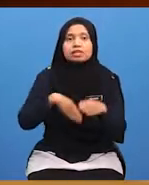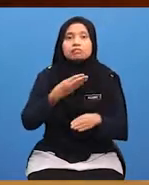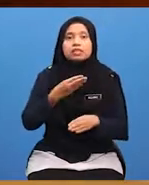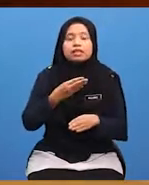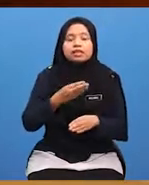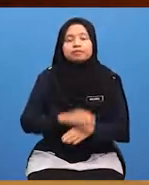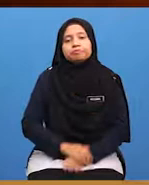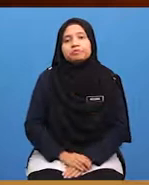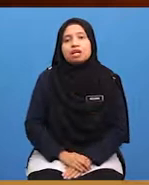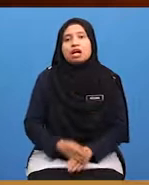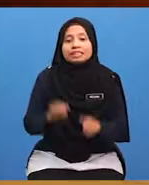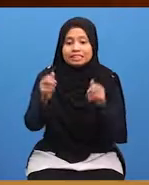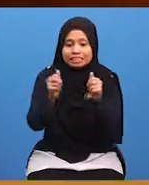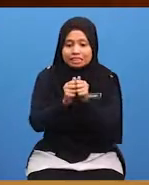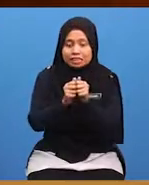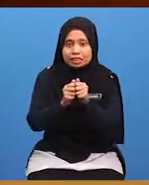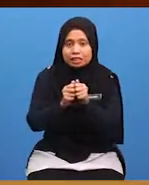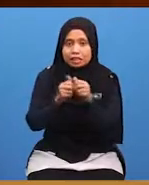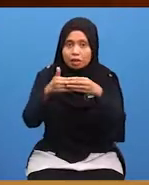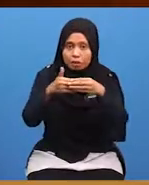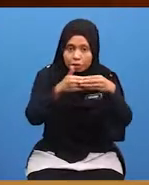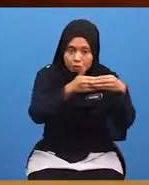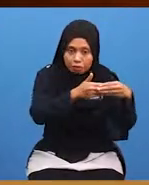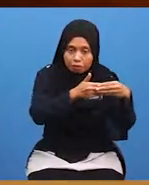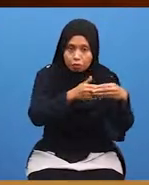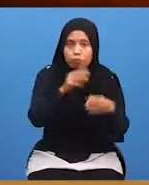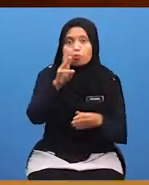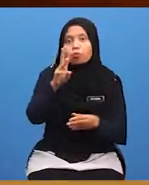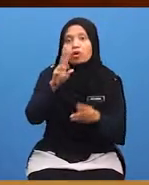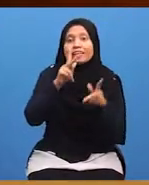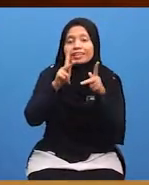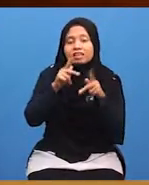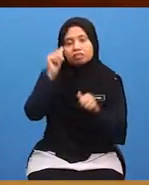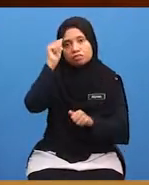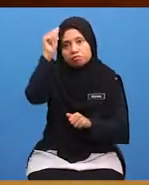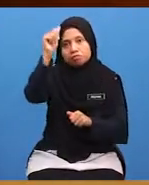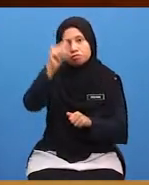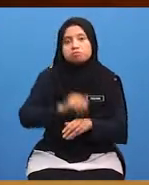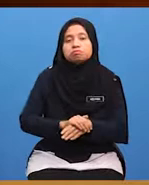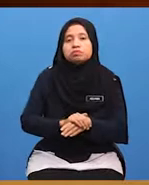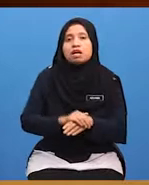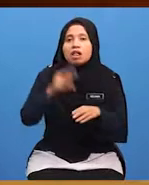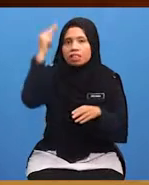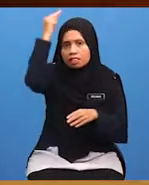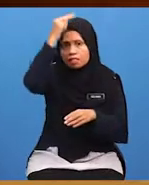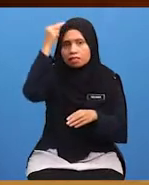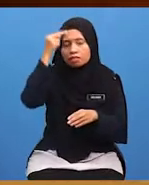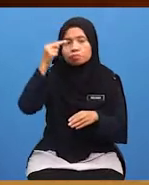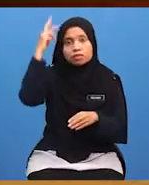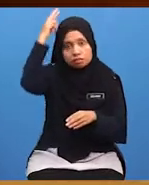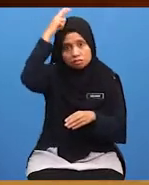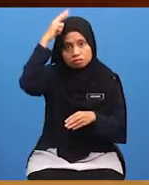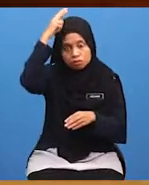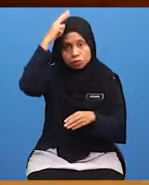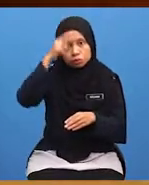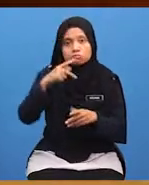hakiki dengan berpandukan wahyu daripada Allah Subhanahu Wa Taala. Malah Nabi junjungan besar Rasulullah Sallallahu